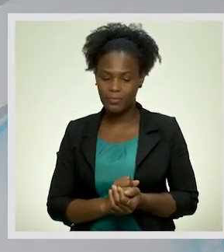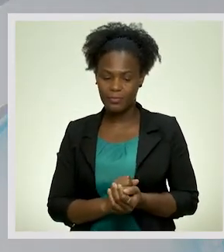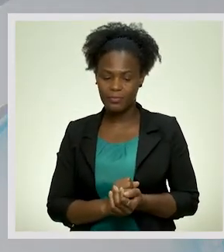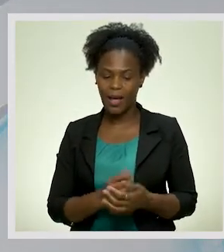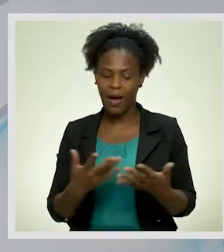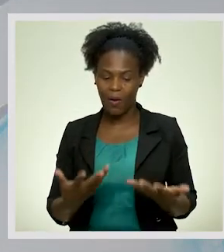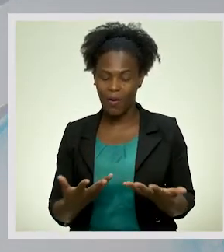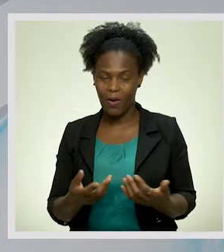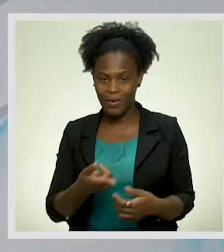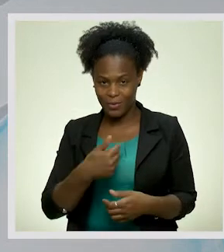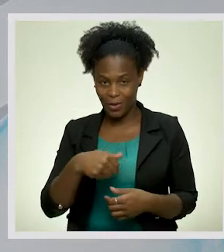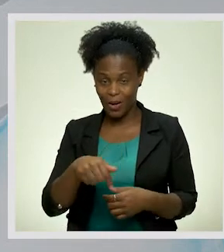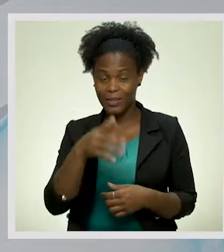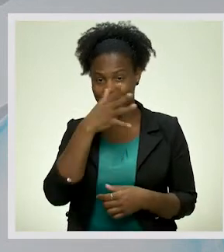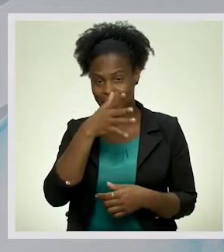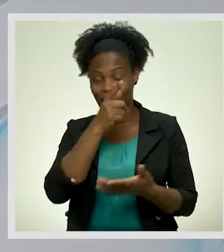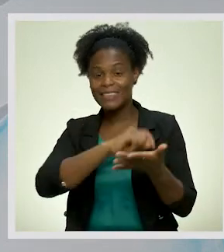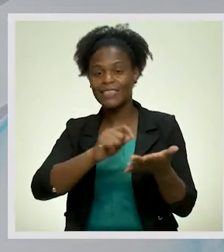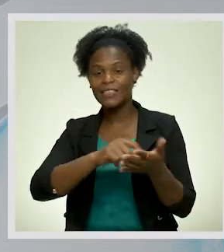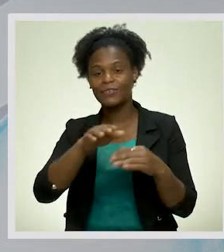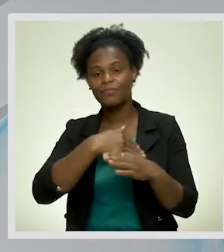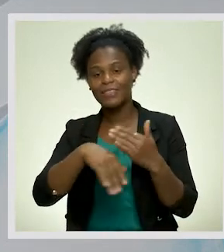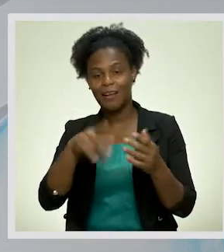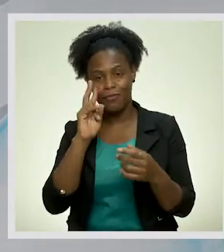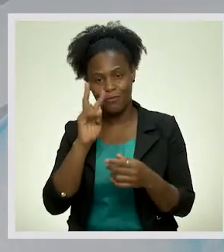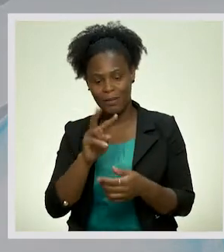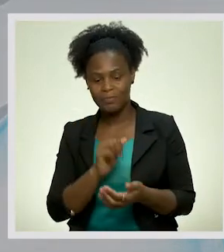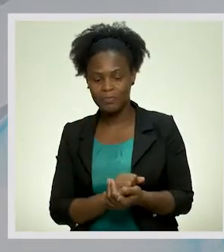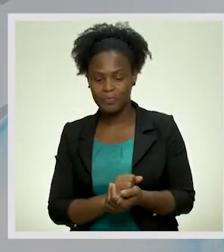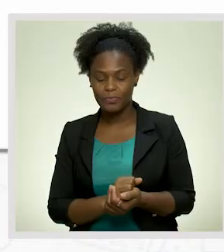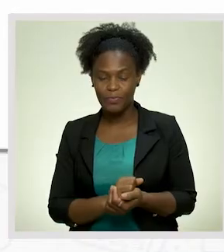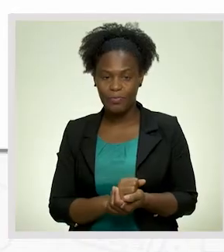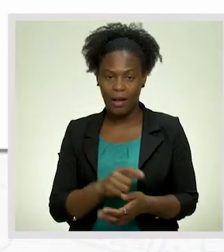On va passer à une activité. Regardez. Ici,